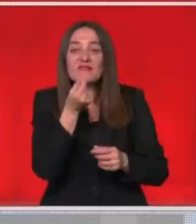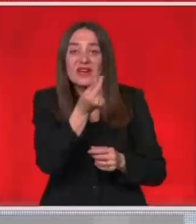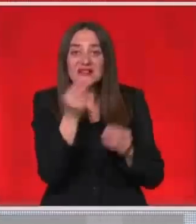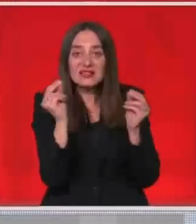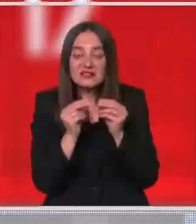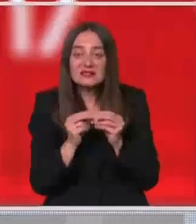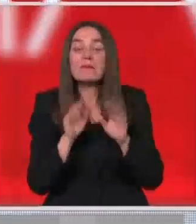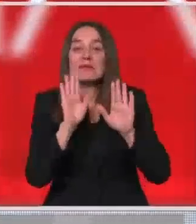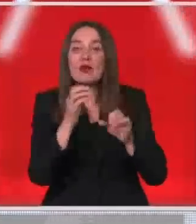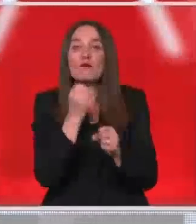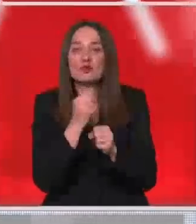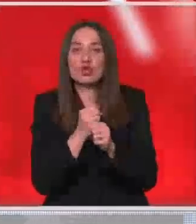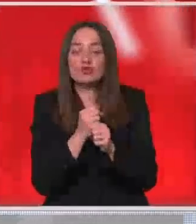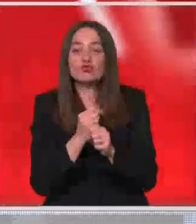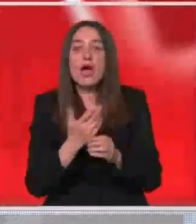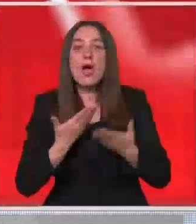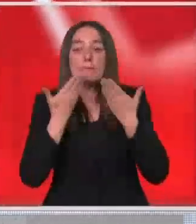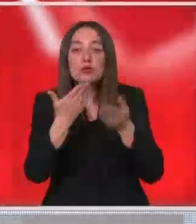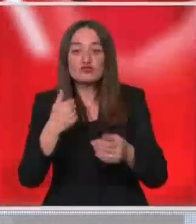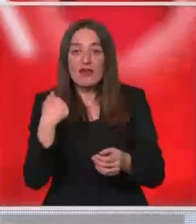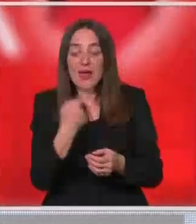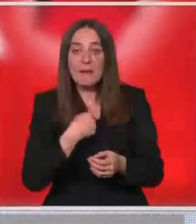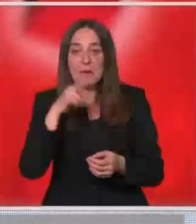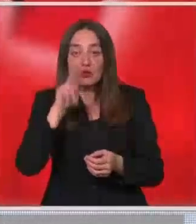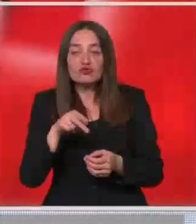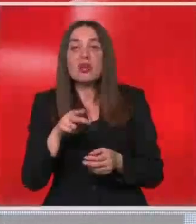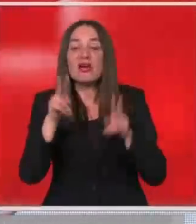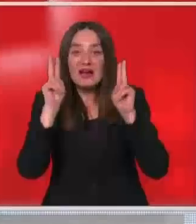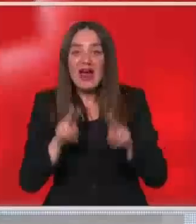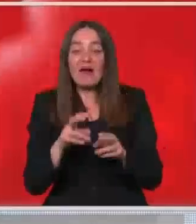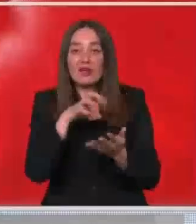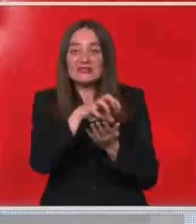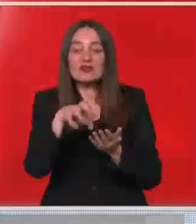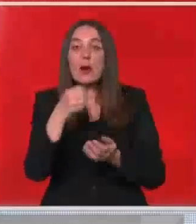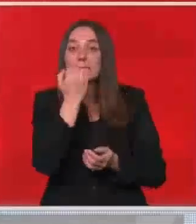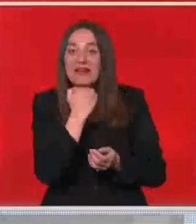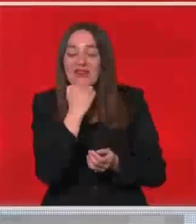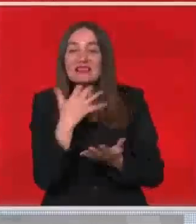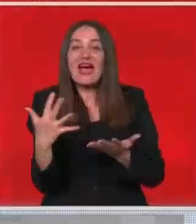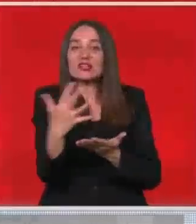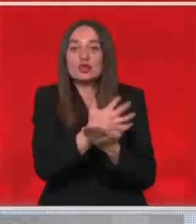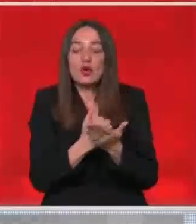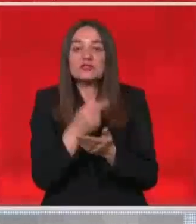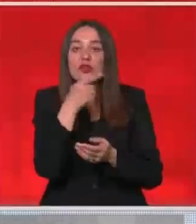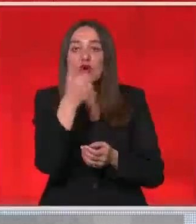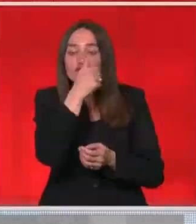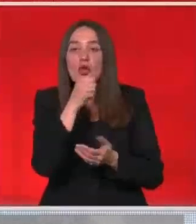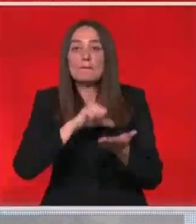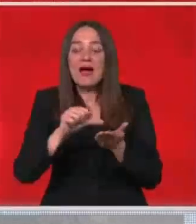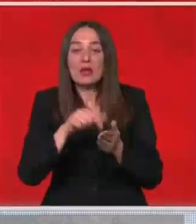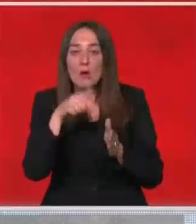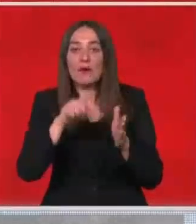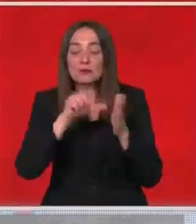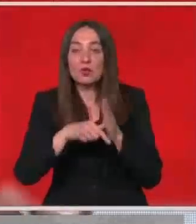sistem tako funkcioniše. Da pruža nama mogućnost da realni sektor, dakle privreda, iskoristi to što banke u ovom trenutku